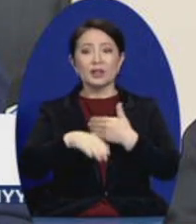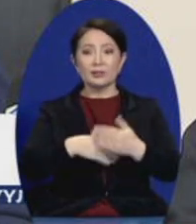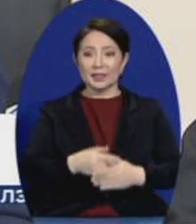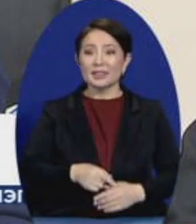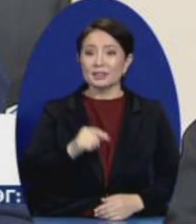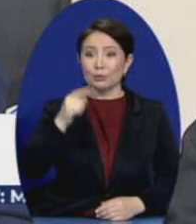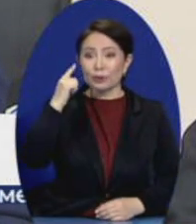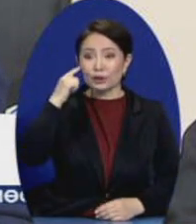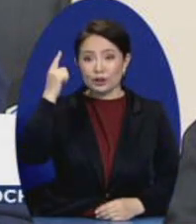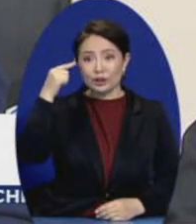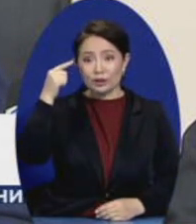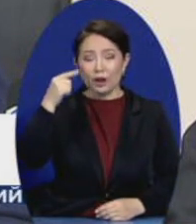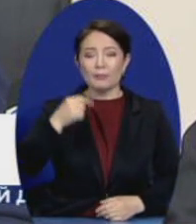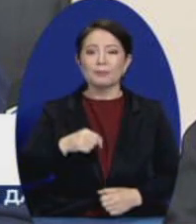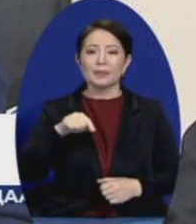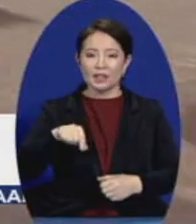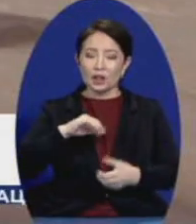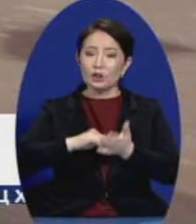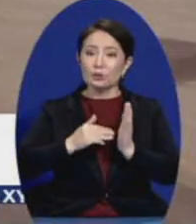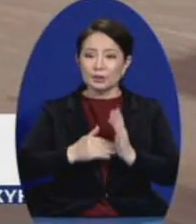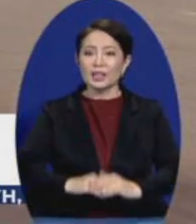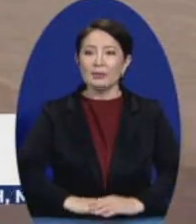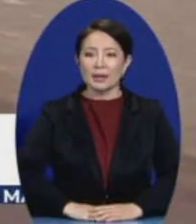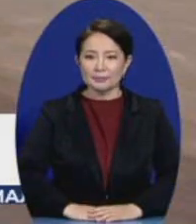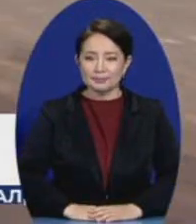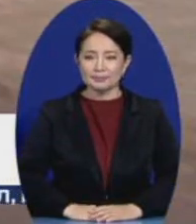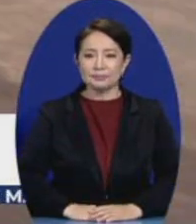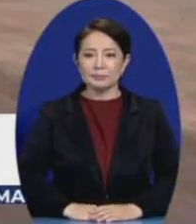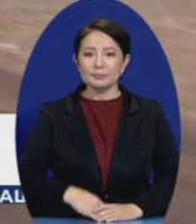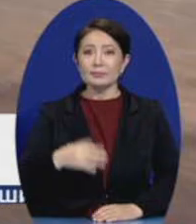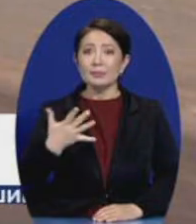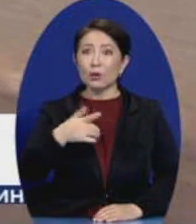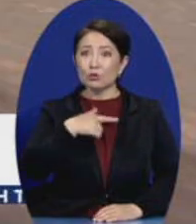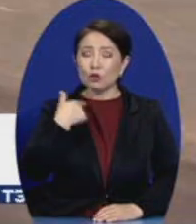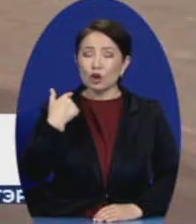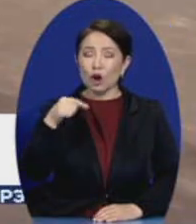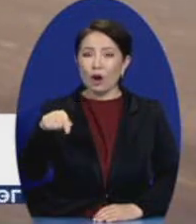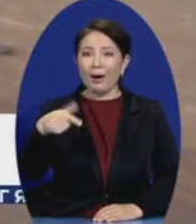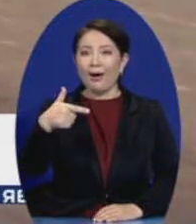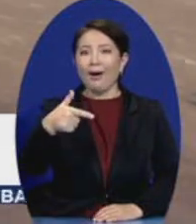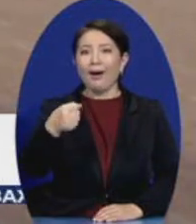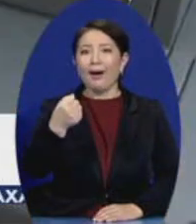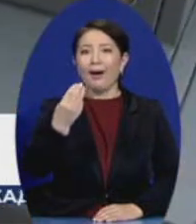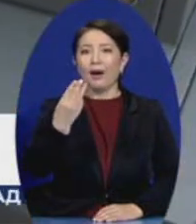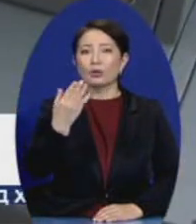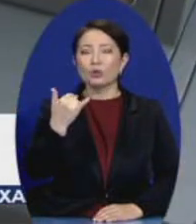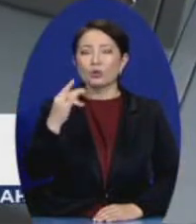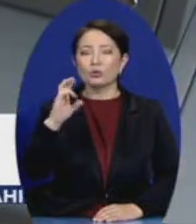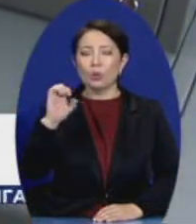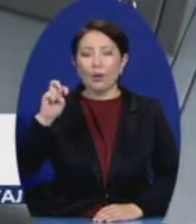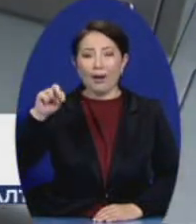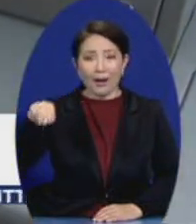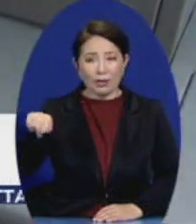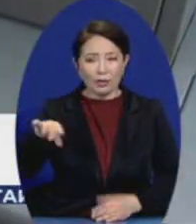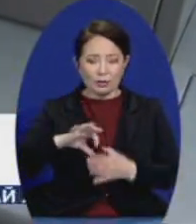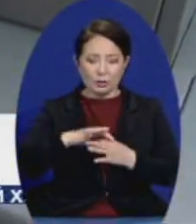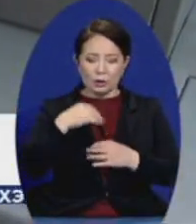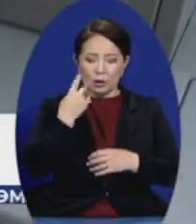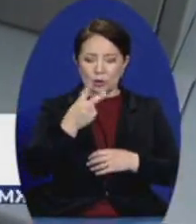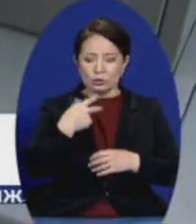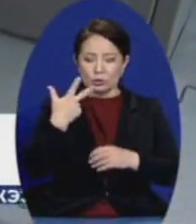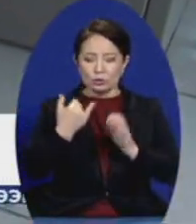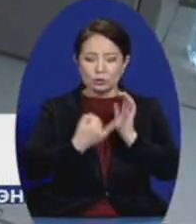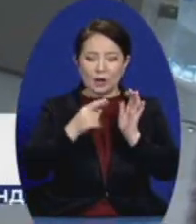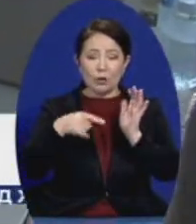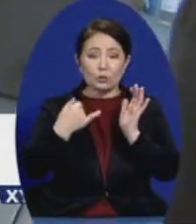ийм бодолтой ингээд төлөвлөж байна. 5 толгой гашин сухай чиглэлийн 233.6 км төмөр замын ажил 10